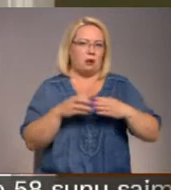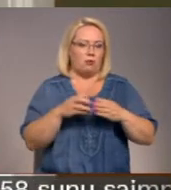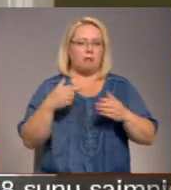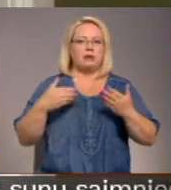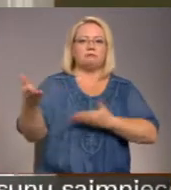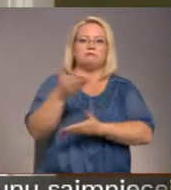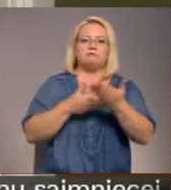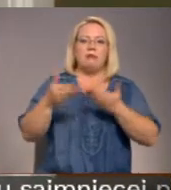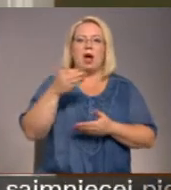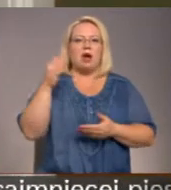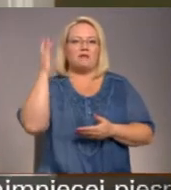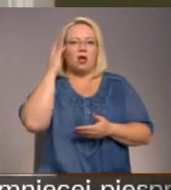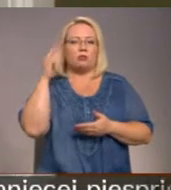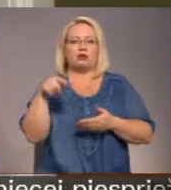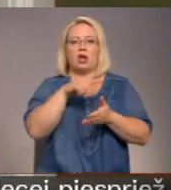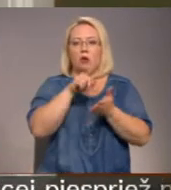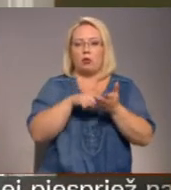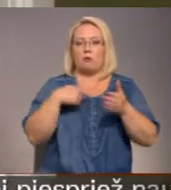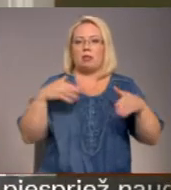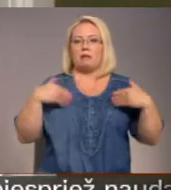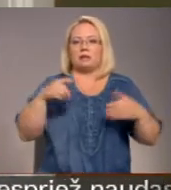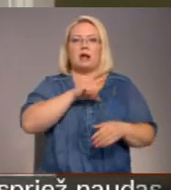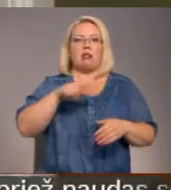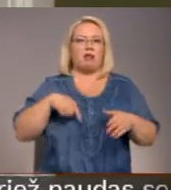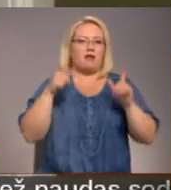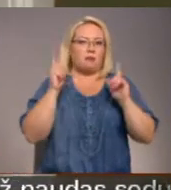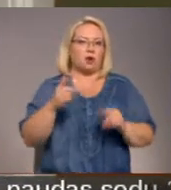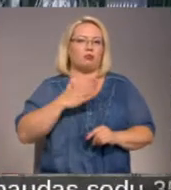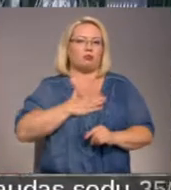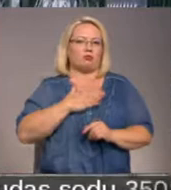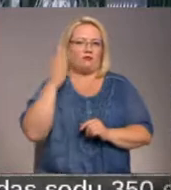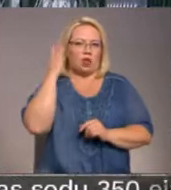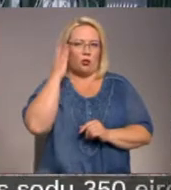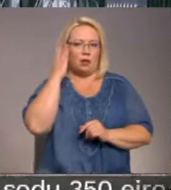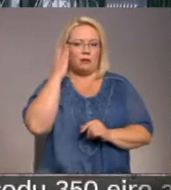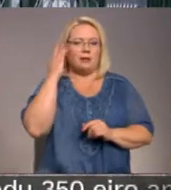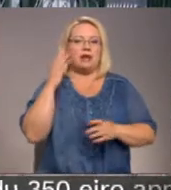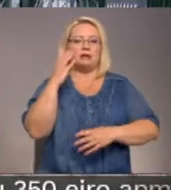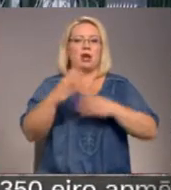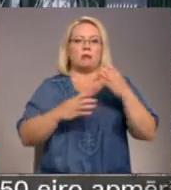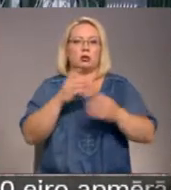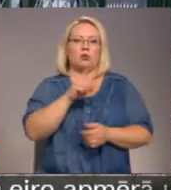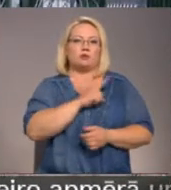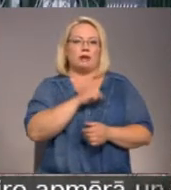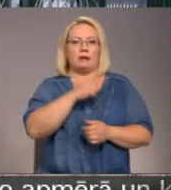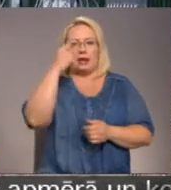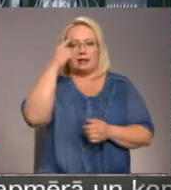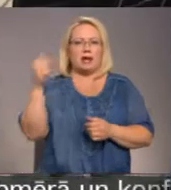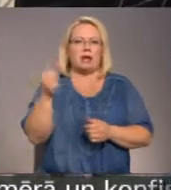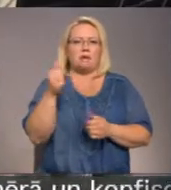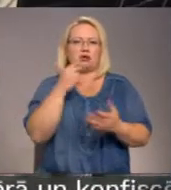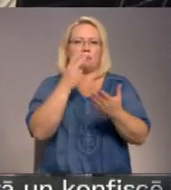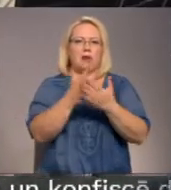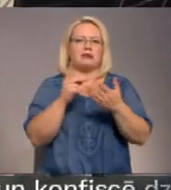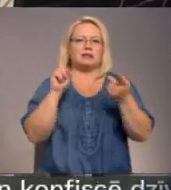ar viedokļiem šajā jautājumā, un man prieks, ka Latvija piekrīt mūsu viedoklim. Starptautiskā uzmanība Indijai pašlaik īpaši